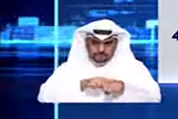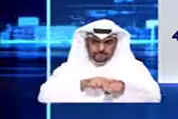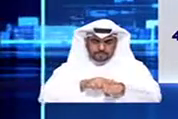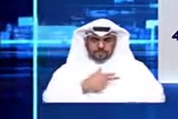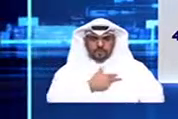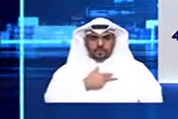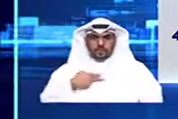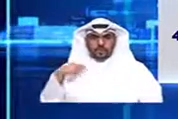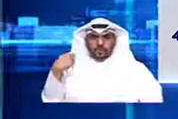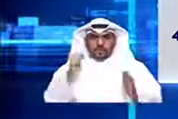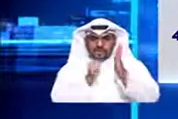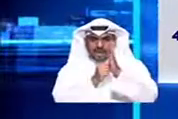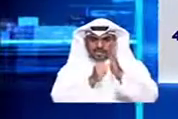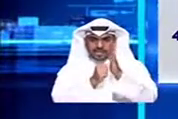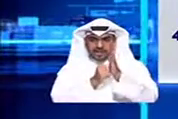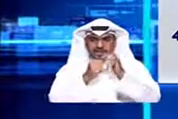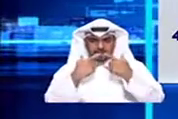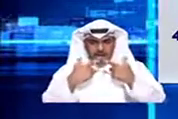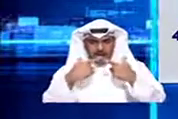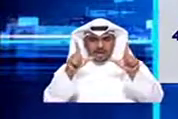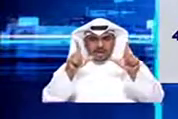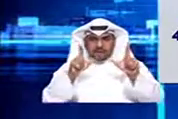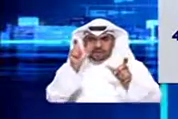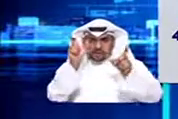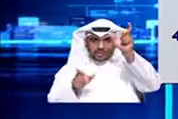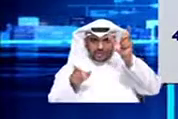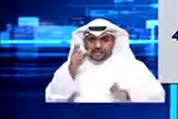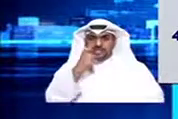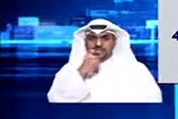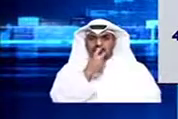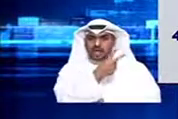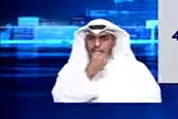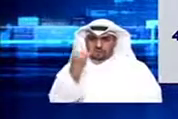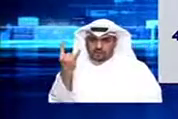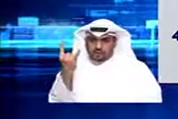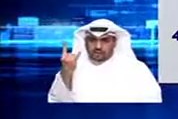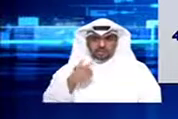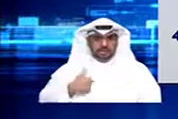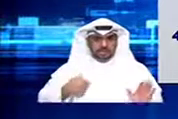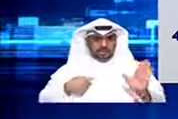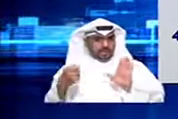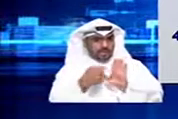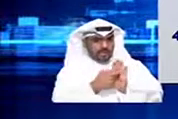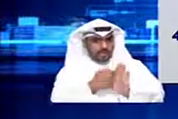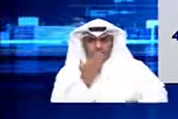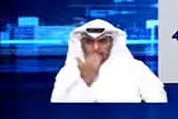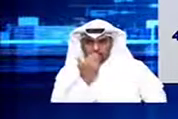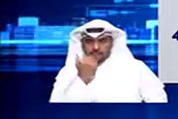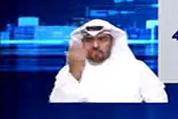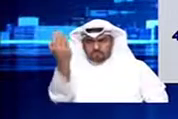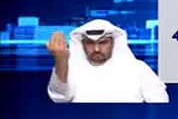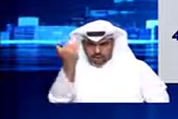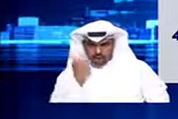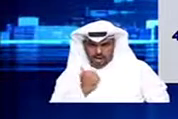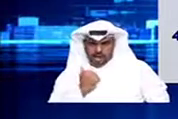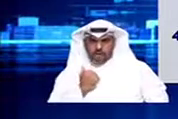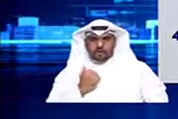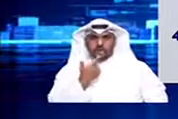هذا الكشف إلى مراجعة المؤسسة الثلاثاء المقبل، مصطحبين معهم قرار